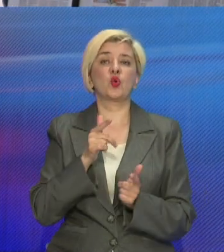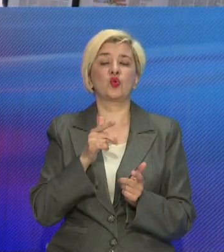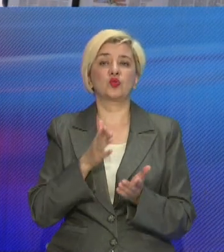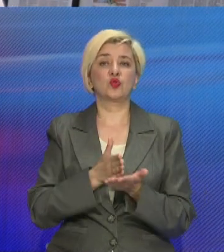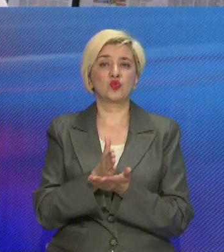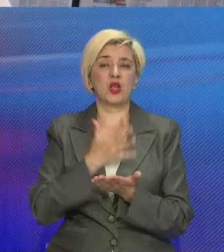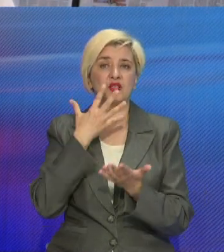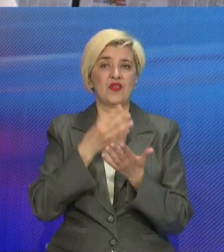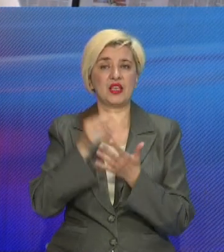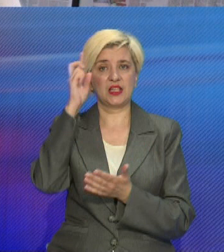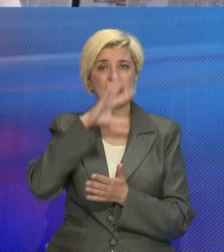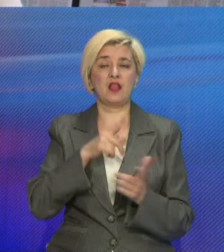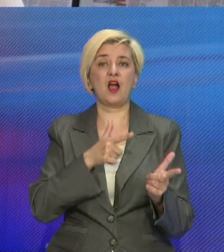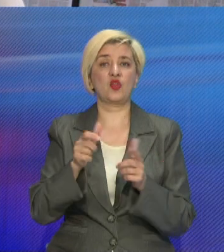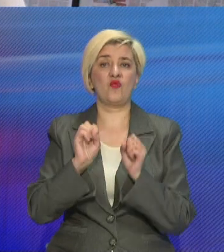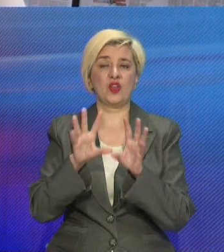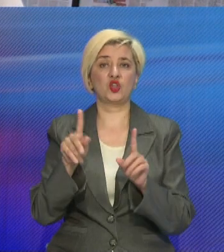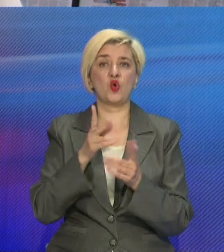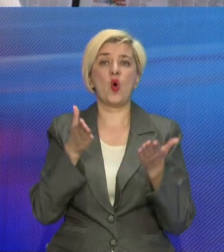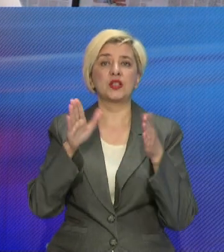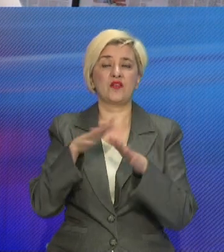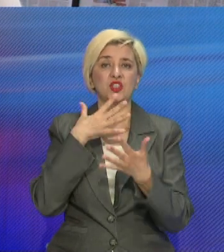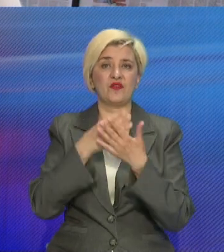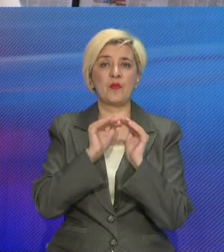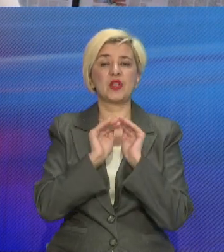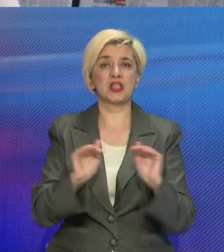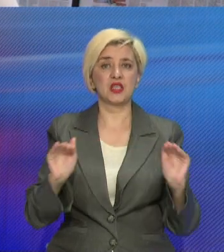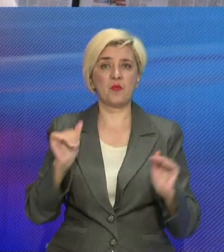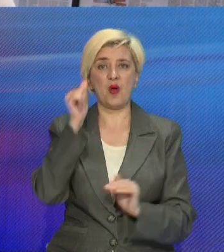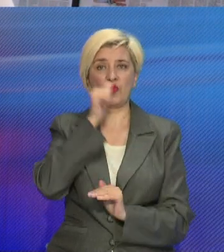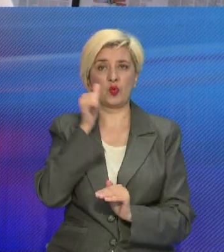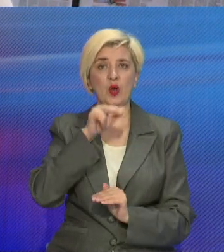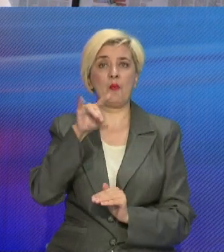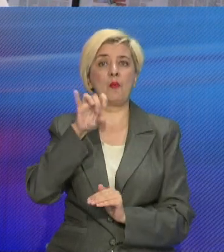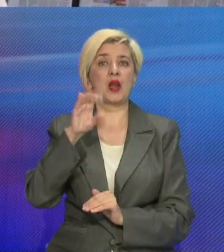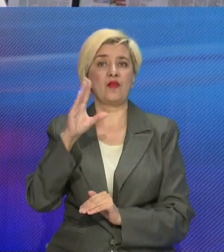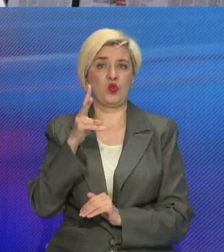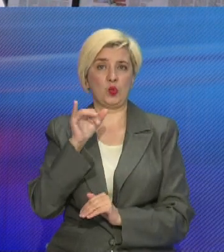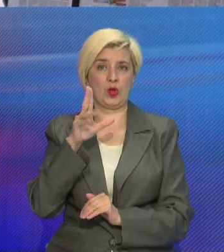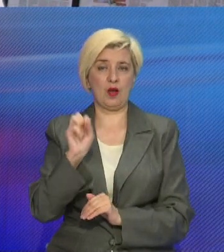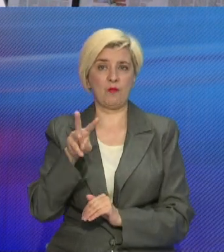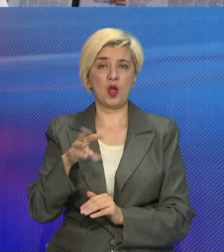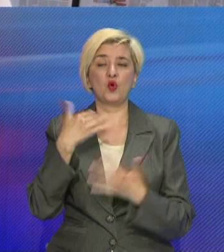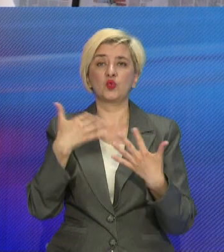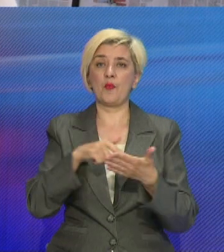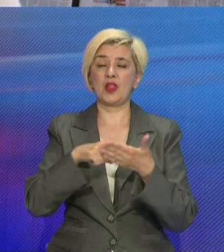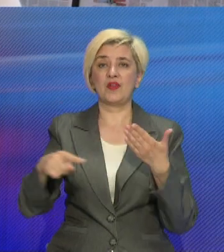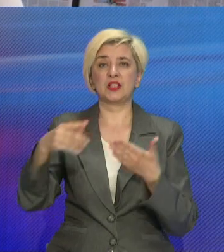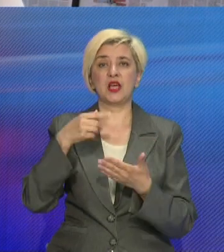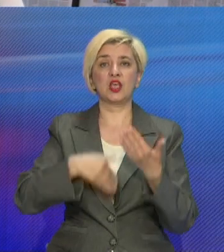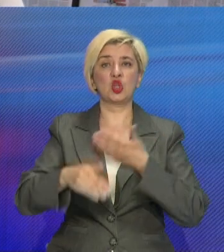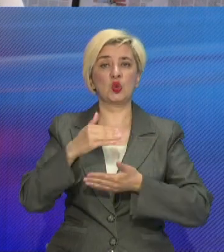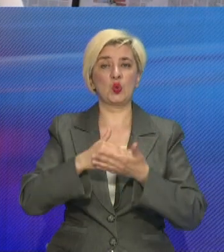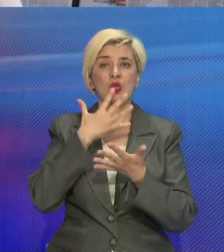своим детям, своим внукам и правнукам? Ведь уже подводя итоги своей взрослой жизни, ты будешь оглядываться назад